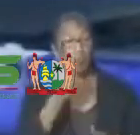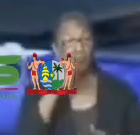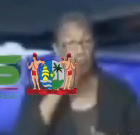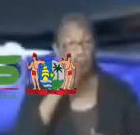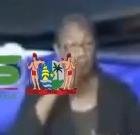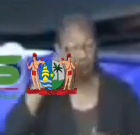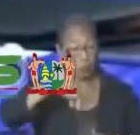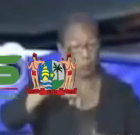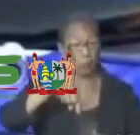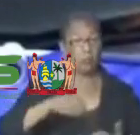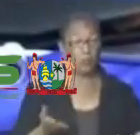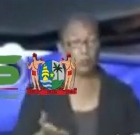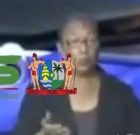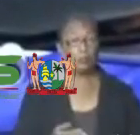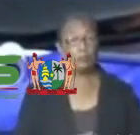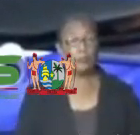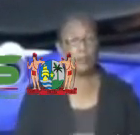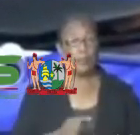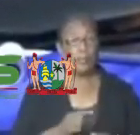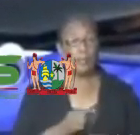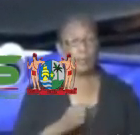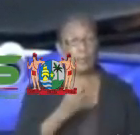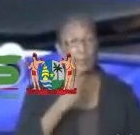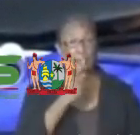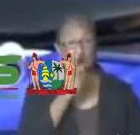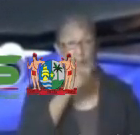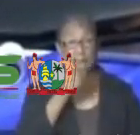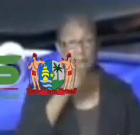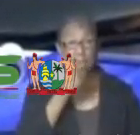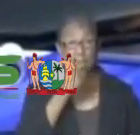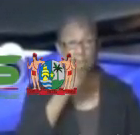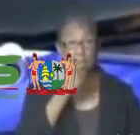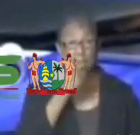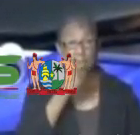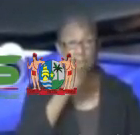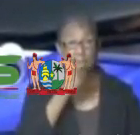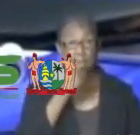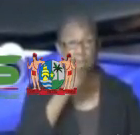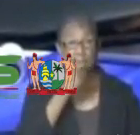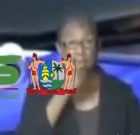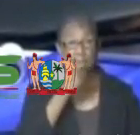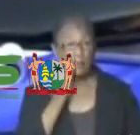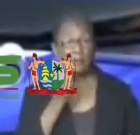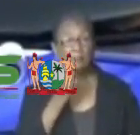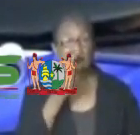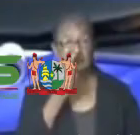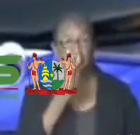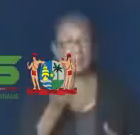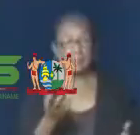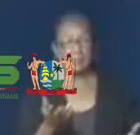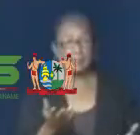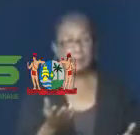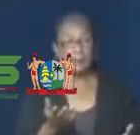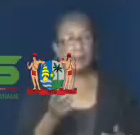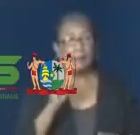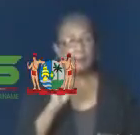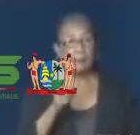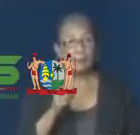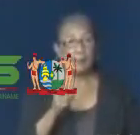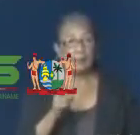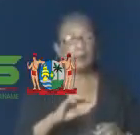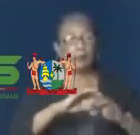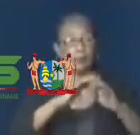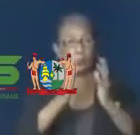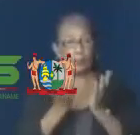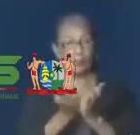En als ik kijk wat betreft water, dan zie ik dat daar we een totaal